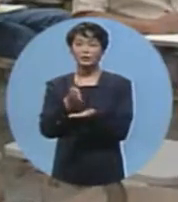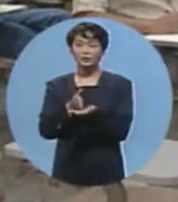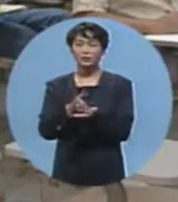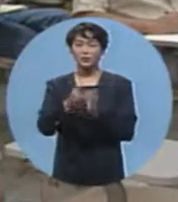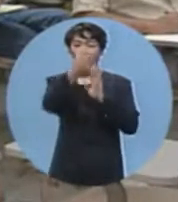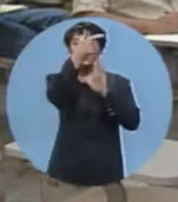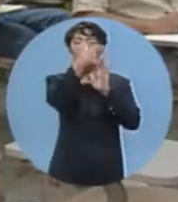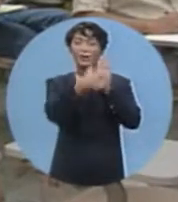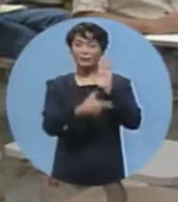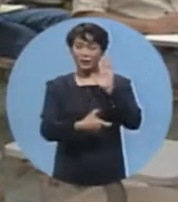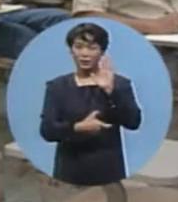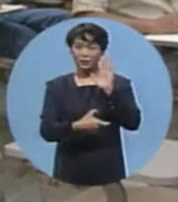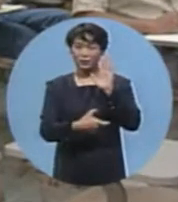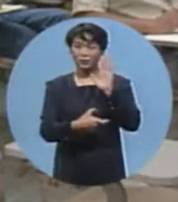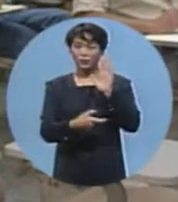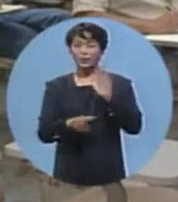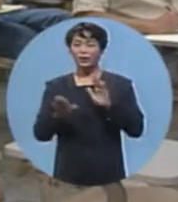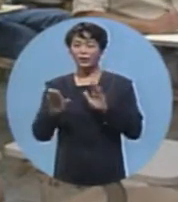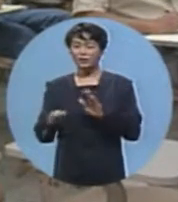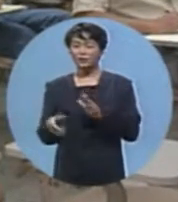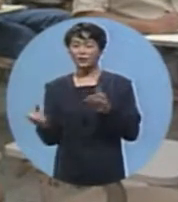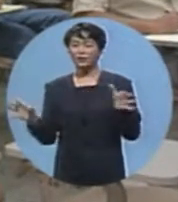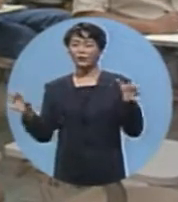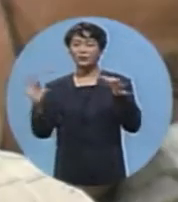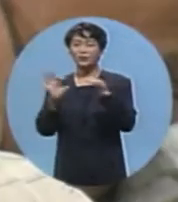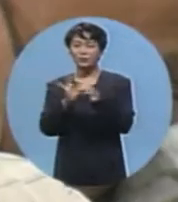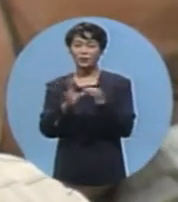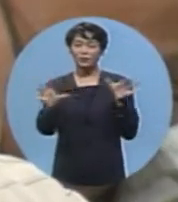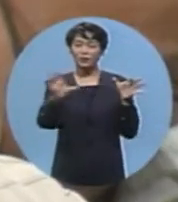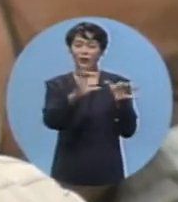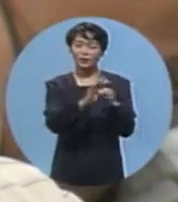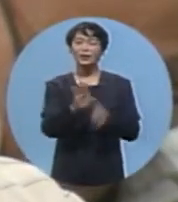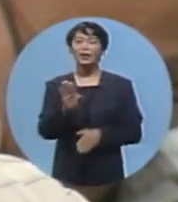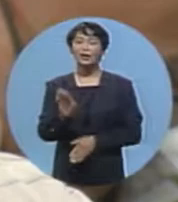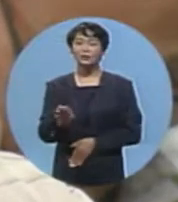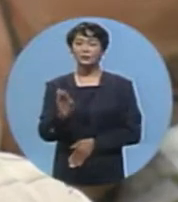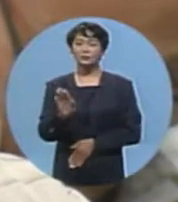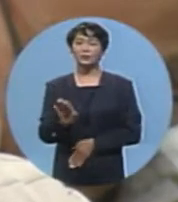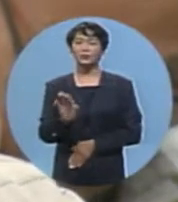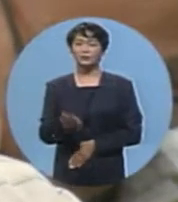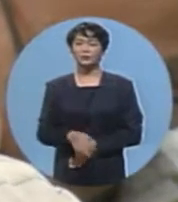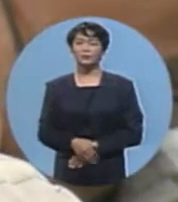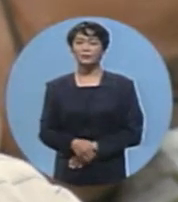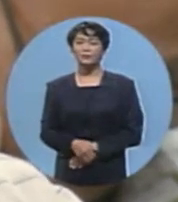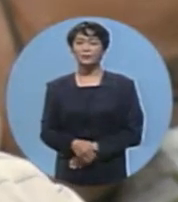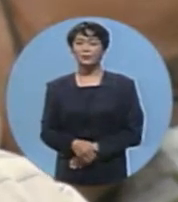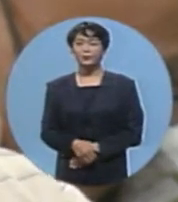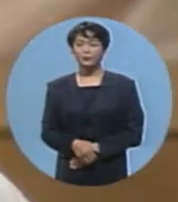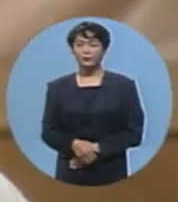れらのことが一つ一つ関わり合いがあるということでございます。